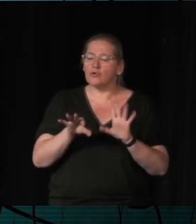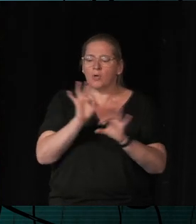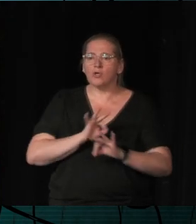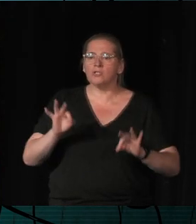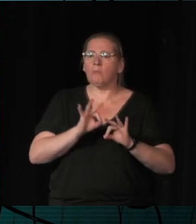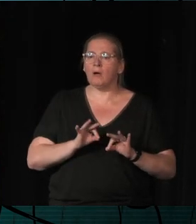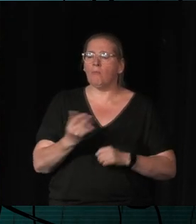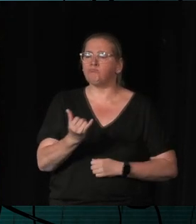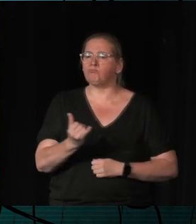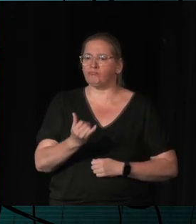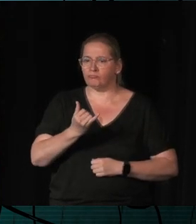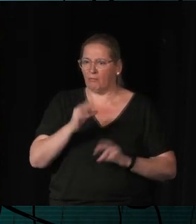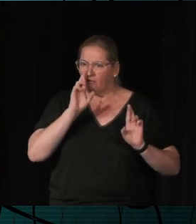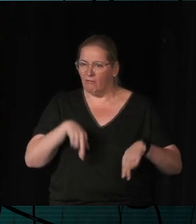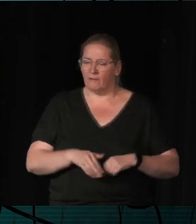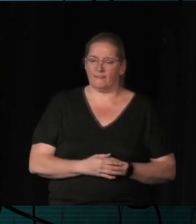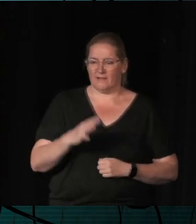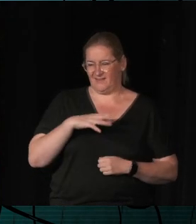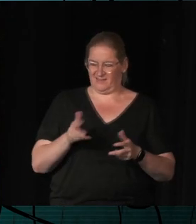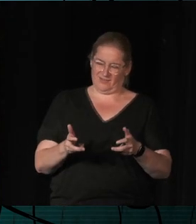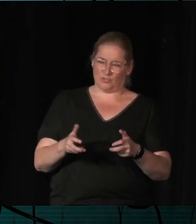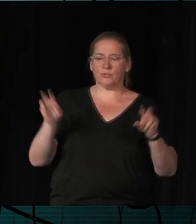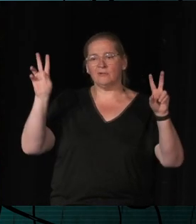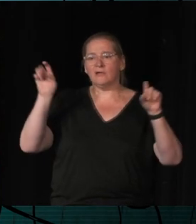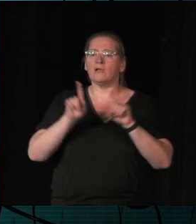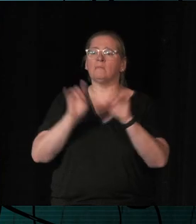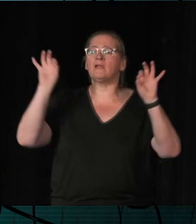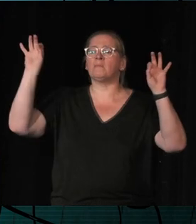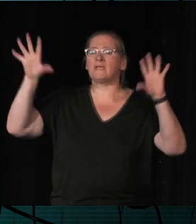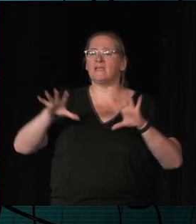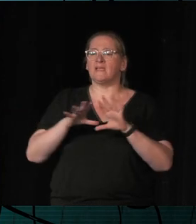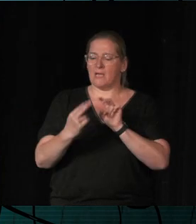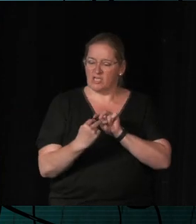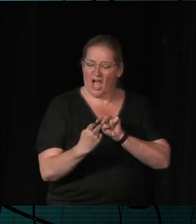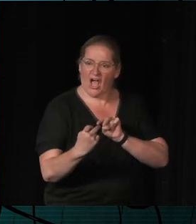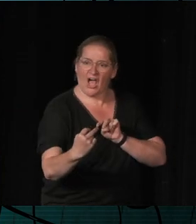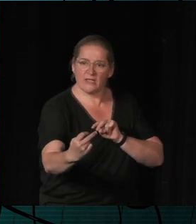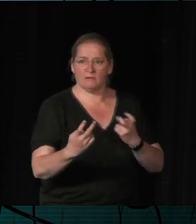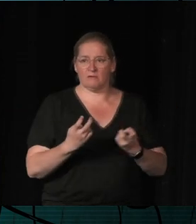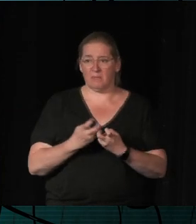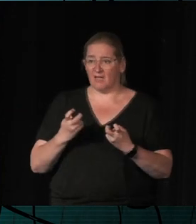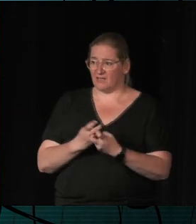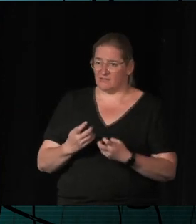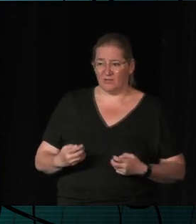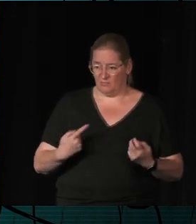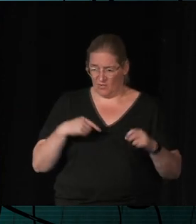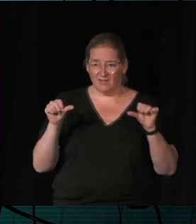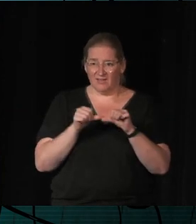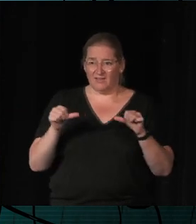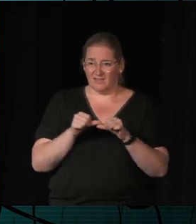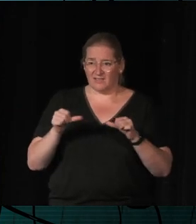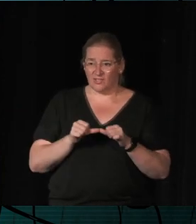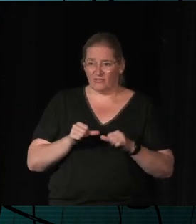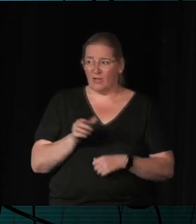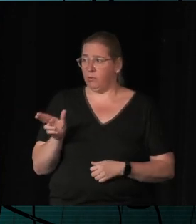Ouais, mais d'un autre côté, tu as des jeux qu'on appelle un peu des jeux sur rail, des shooters où tu vas juste entre guillemets, hein, tirer à